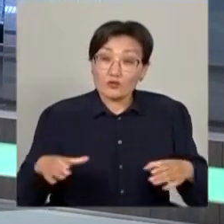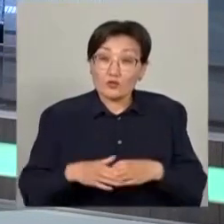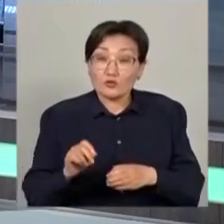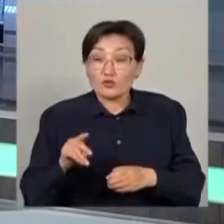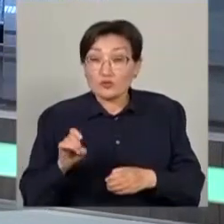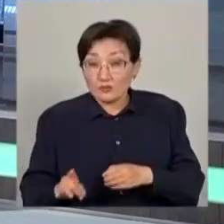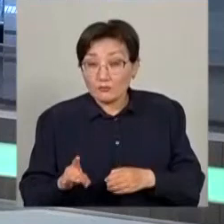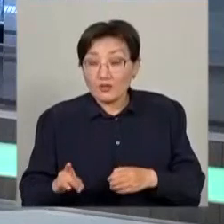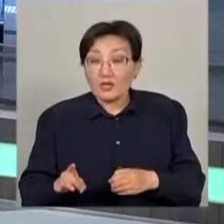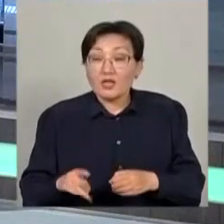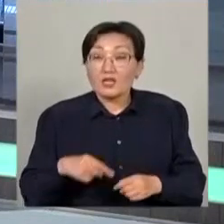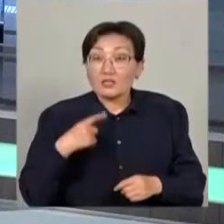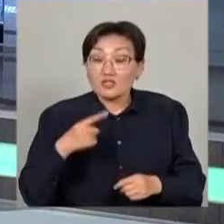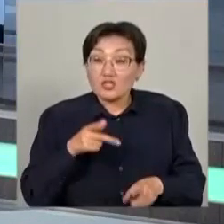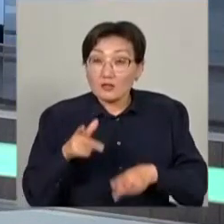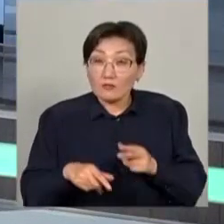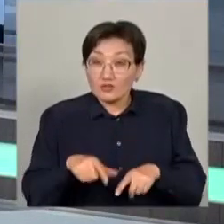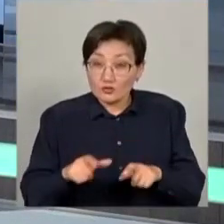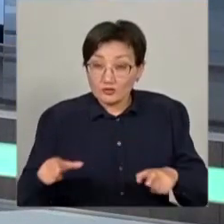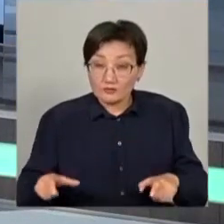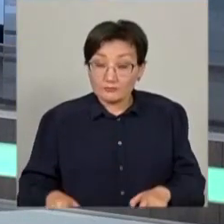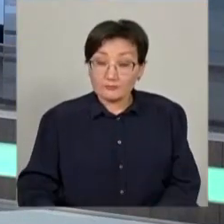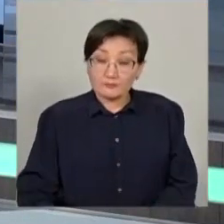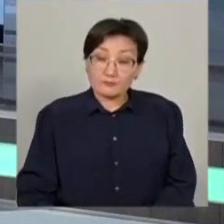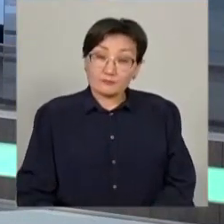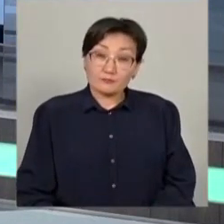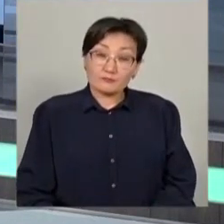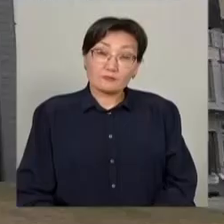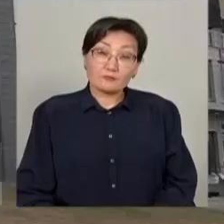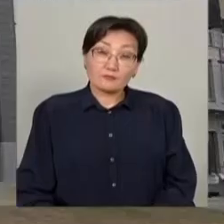«Ушконер» заявляли дольщики. Дина Жанабекова продолжит тему.